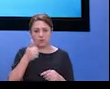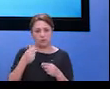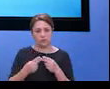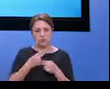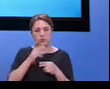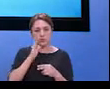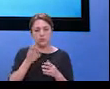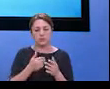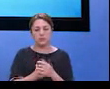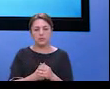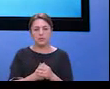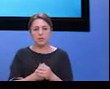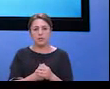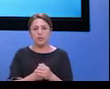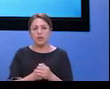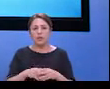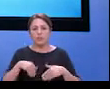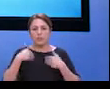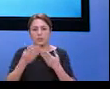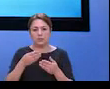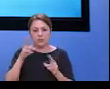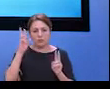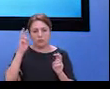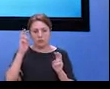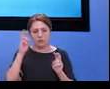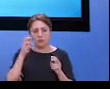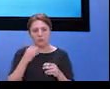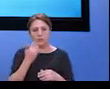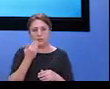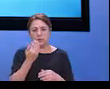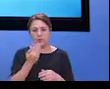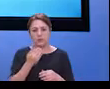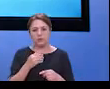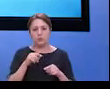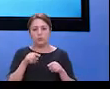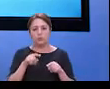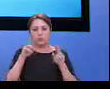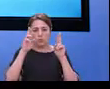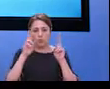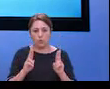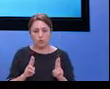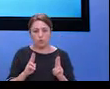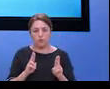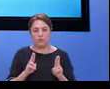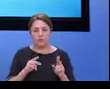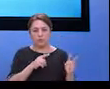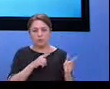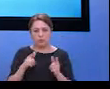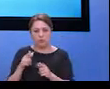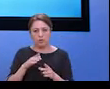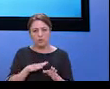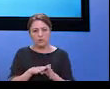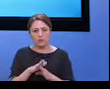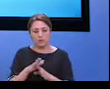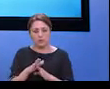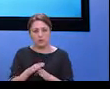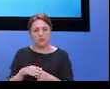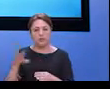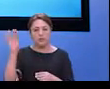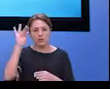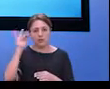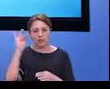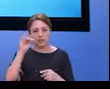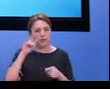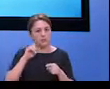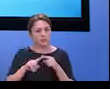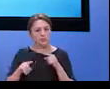ekanmiz. Demak, berilgan mavzu bo'yicha sizlar agar shu qoidaga rioya qiladigan bo'lsak, tarixni juda ham